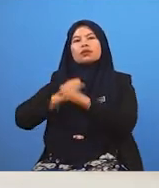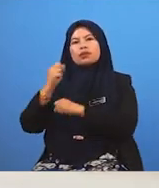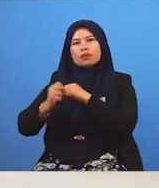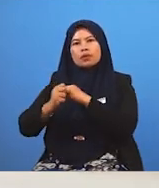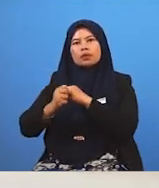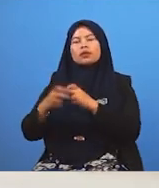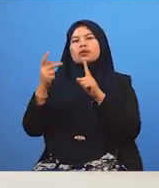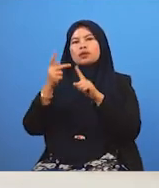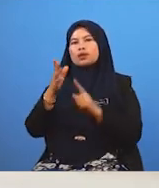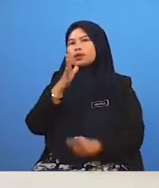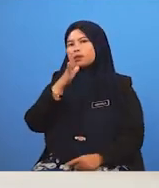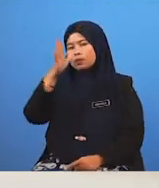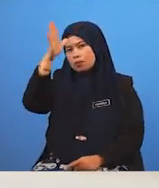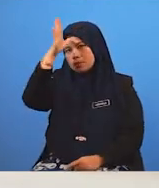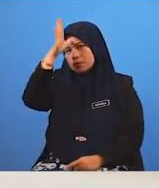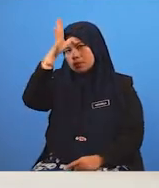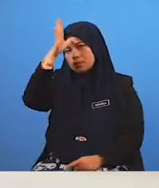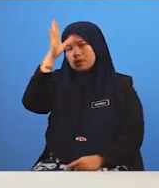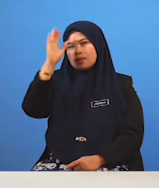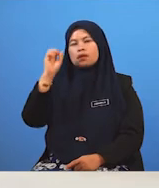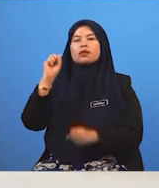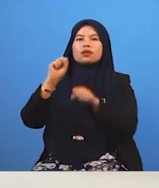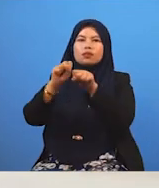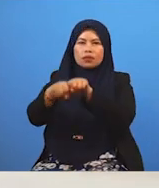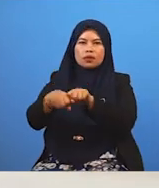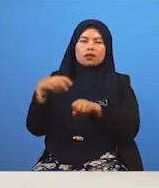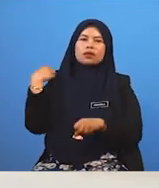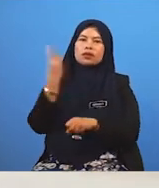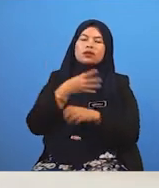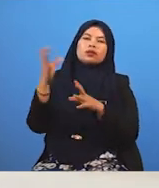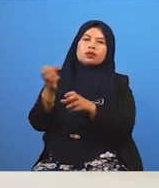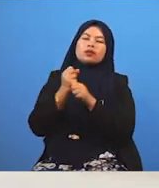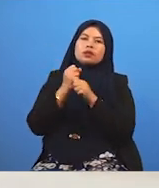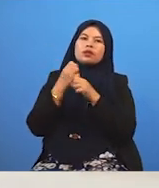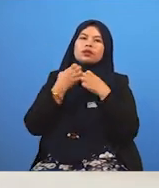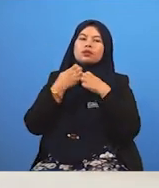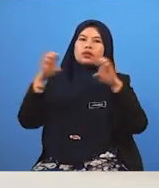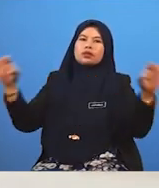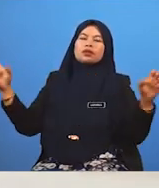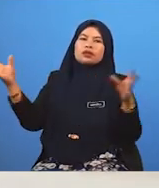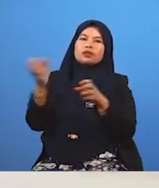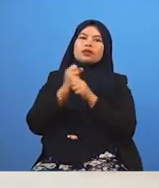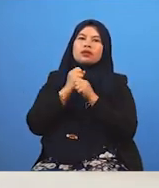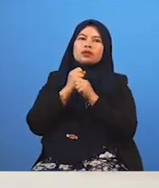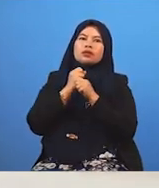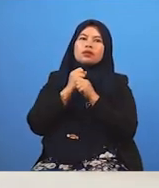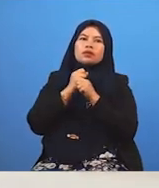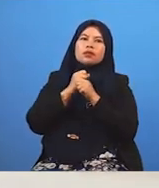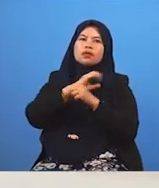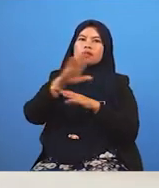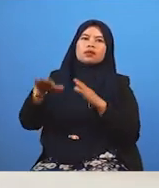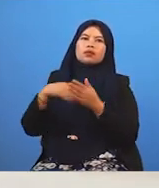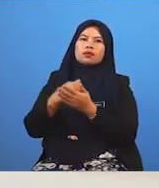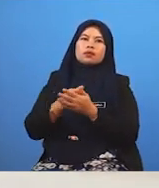berbicara dengan kedua ibu bapa. Mudah-mudahan kita bukan setakat cemerlang dalam pelajaran tetapi juga cemerlang dari